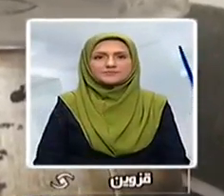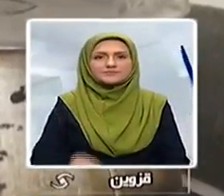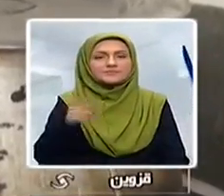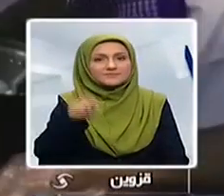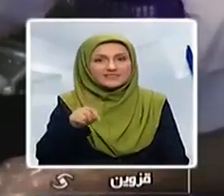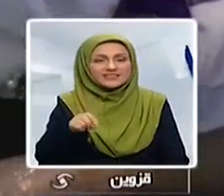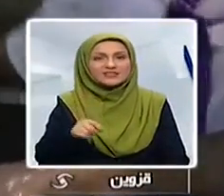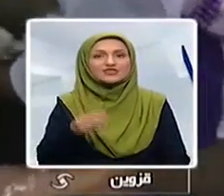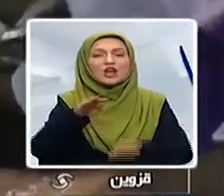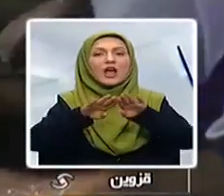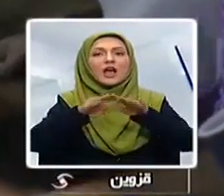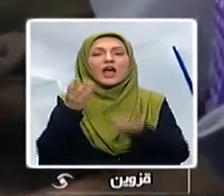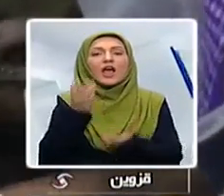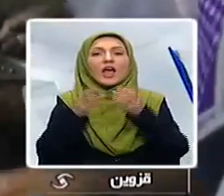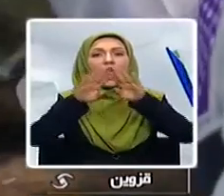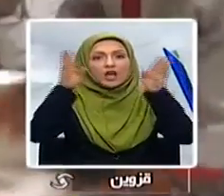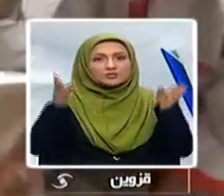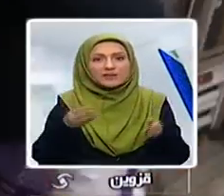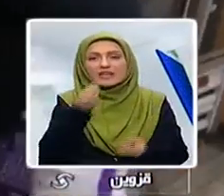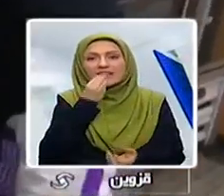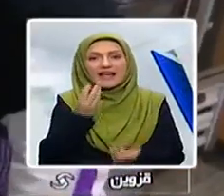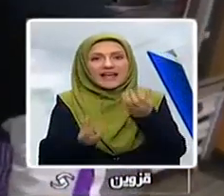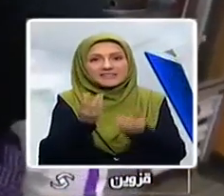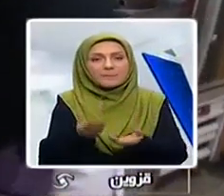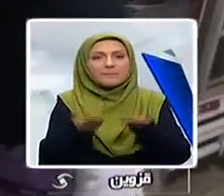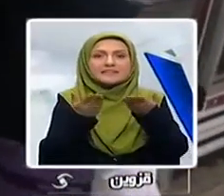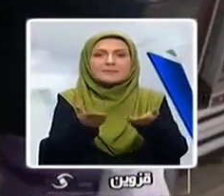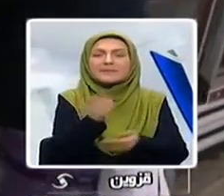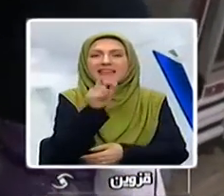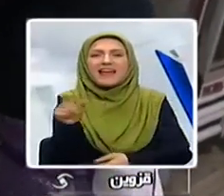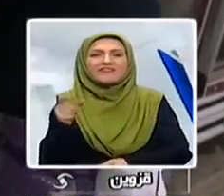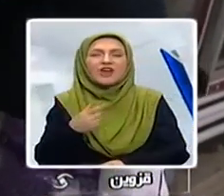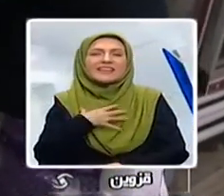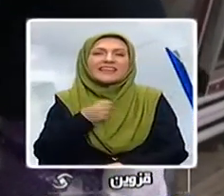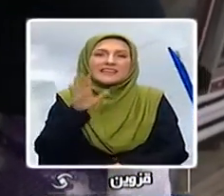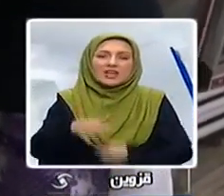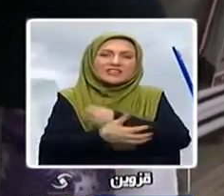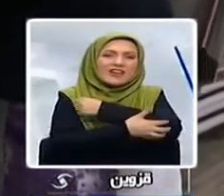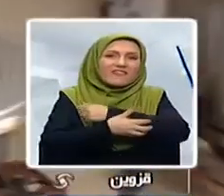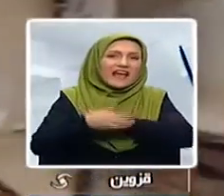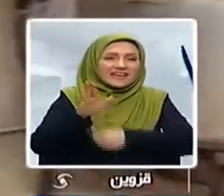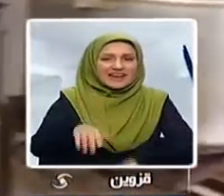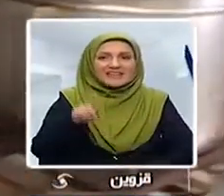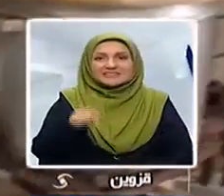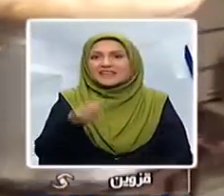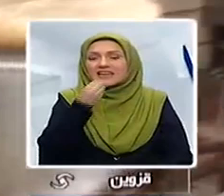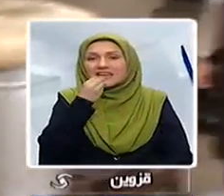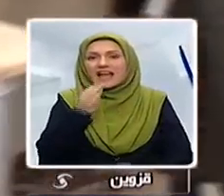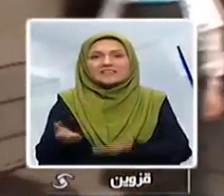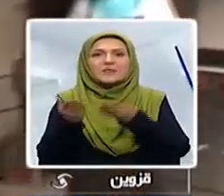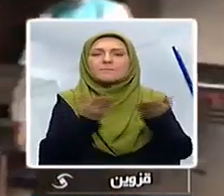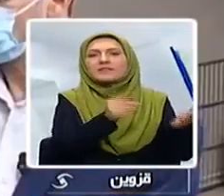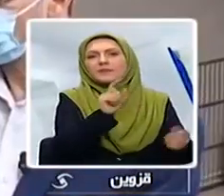است گرمایشان به خانه‌های نیازمندان برسد. در طرح اطعام مهدوی این غذاها در ماه مبارک رمضان بر سر سفره